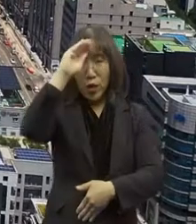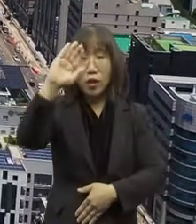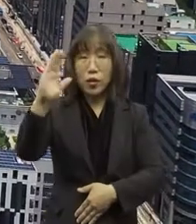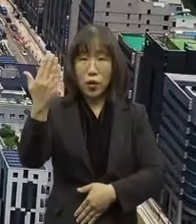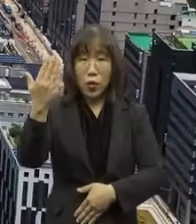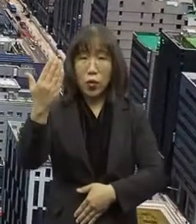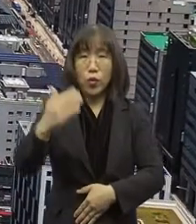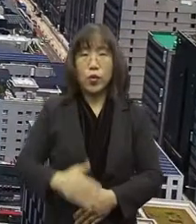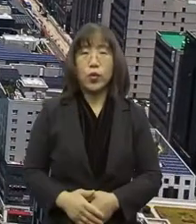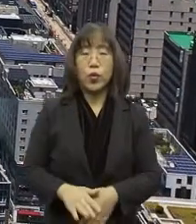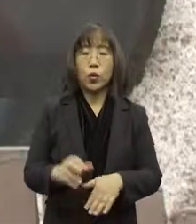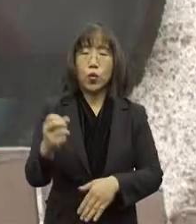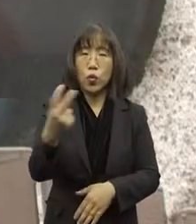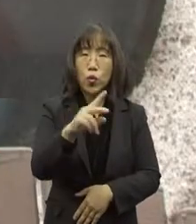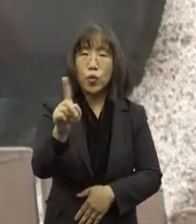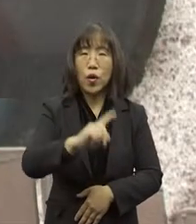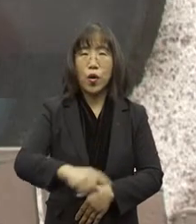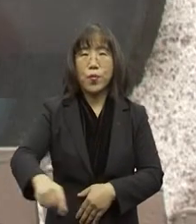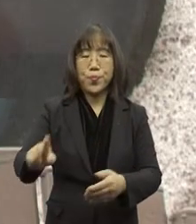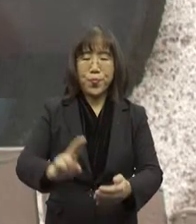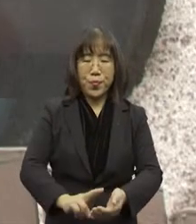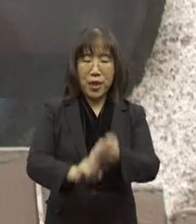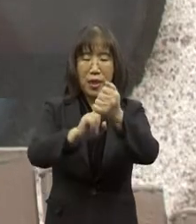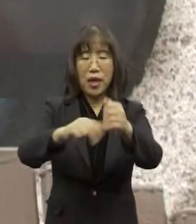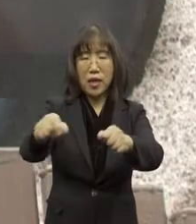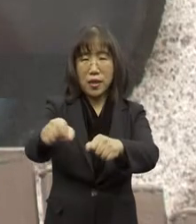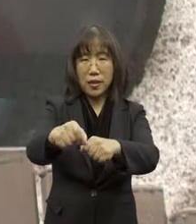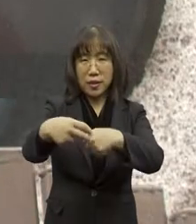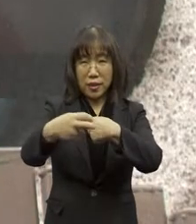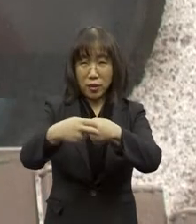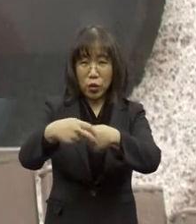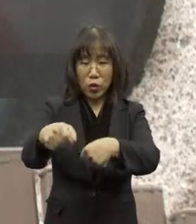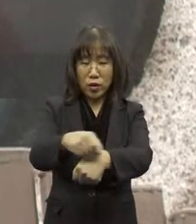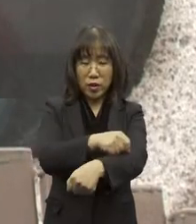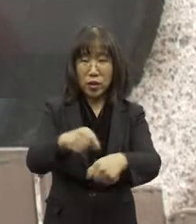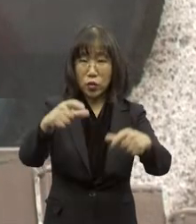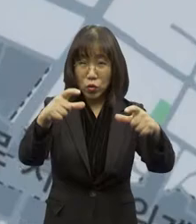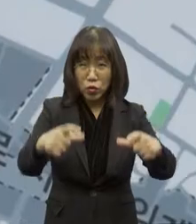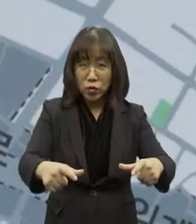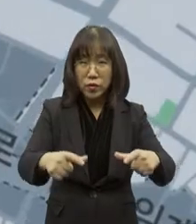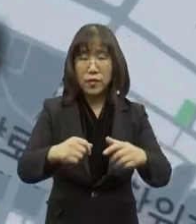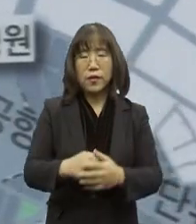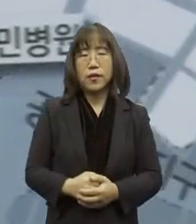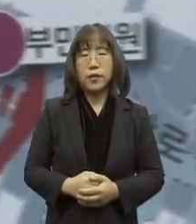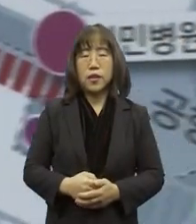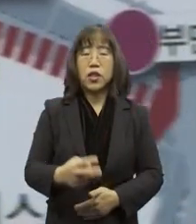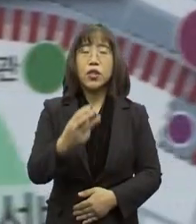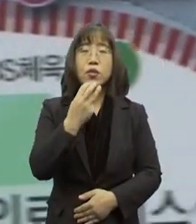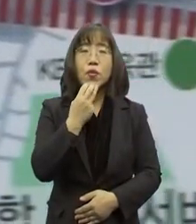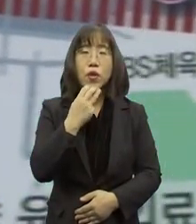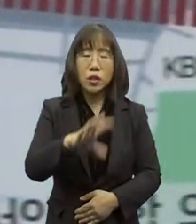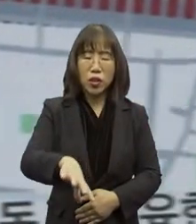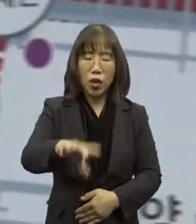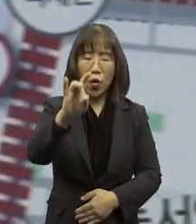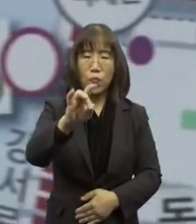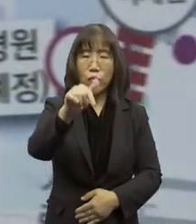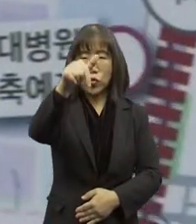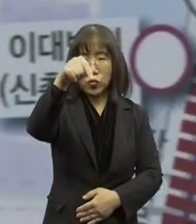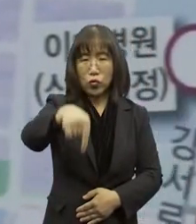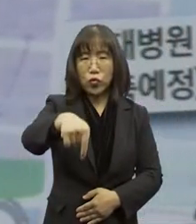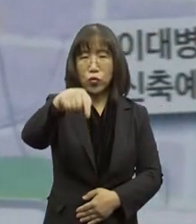있습니다. 강서구의 또 다른 성장축인 미라클 메디특구는 지난해 중소벤처기업부